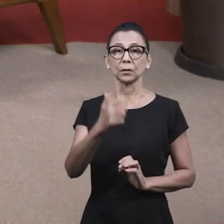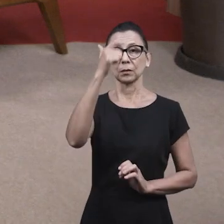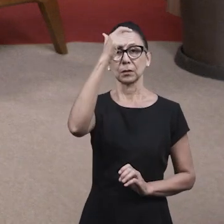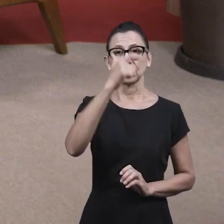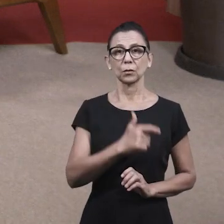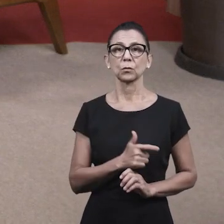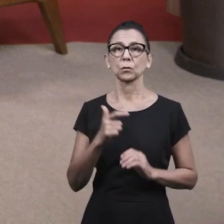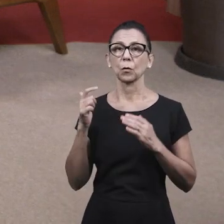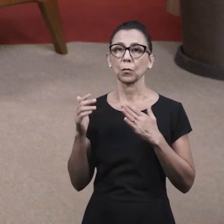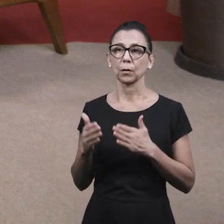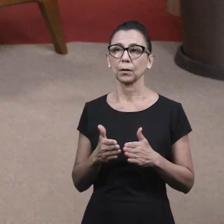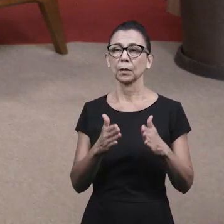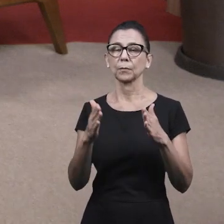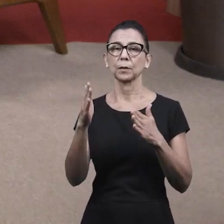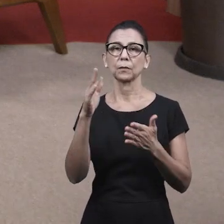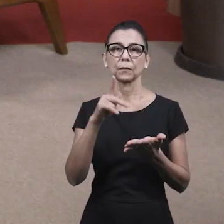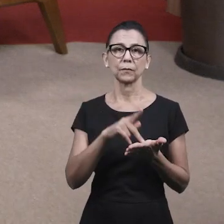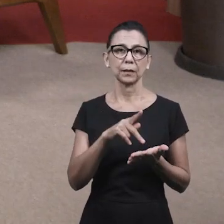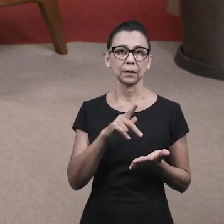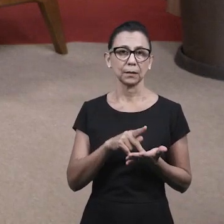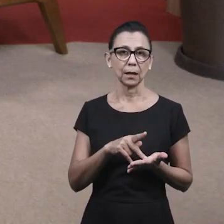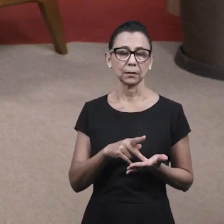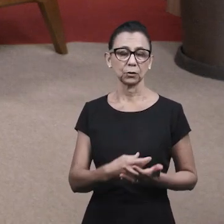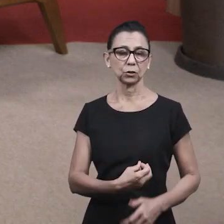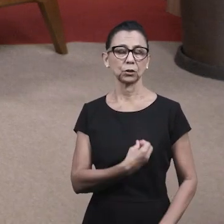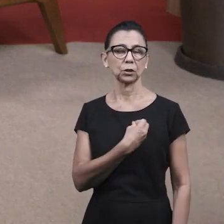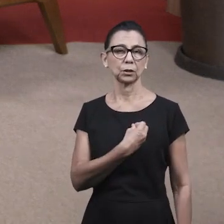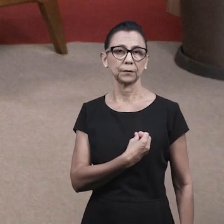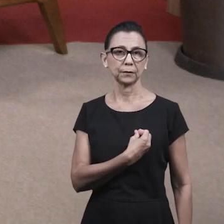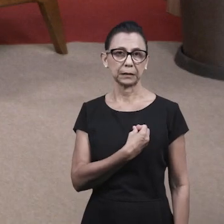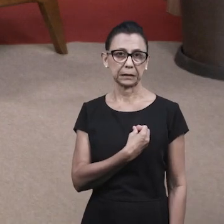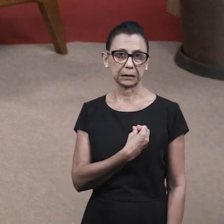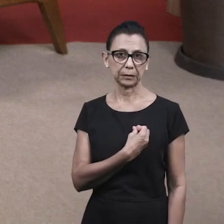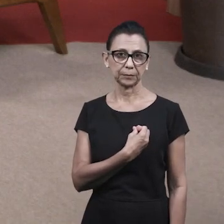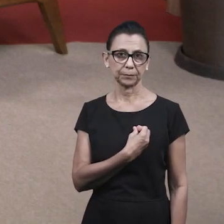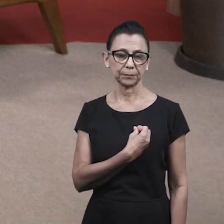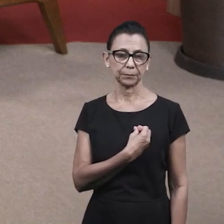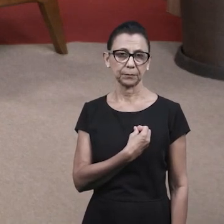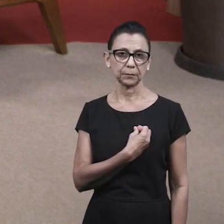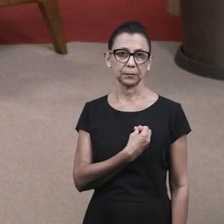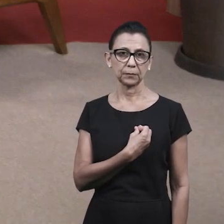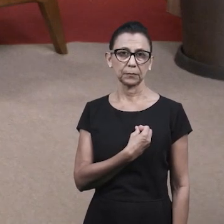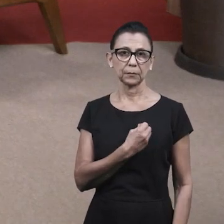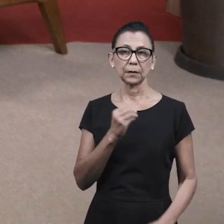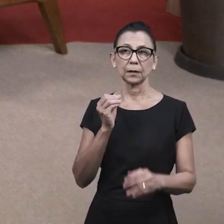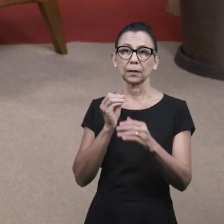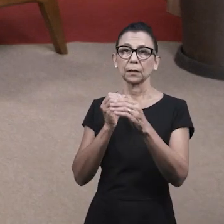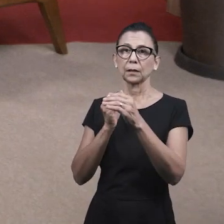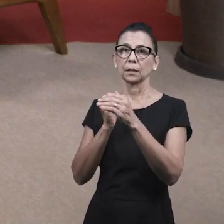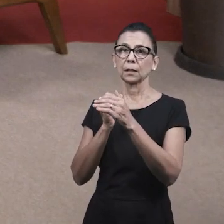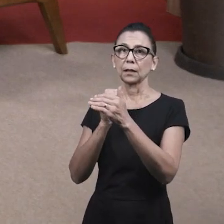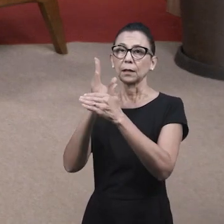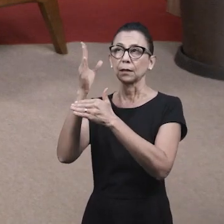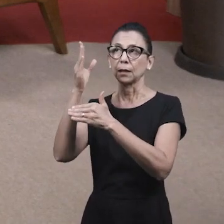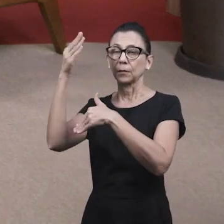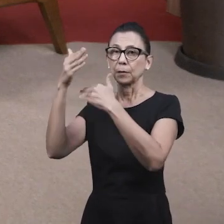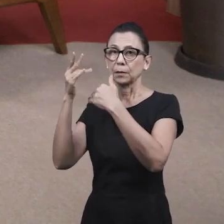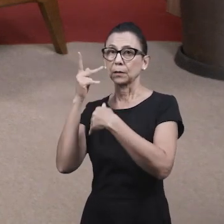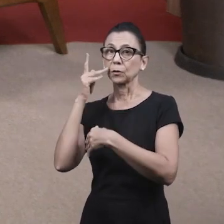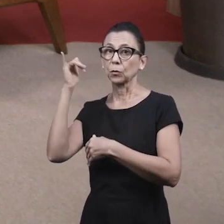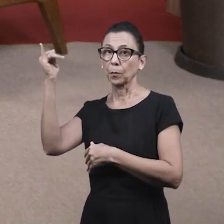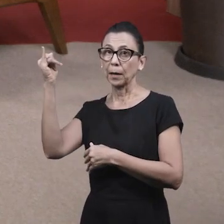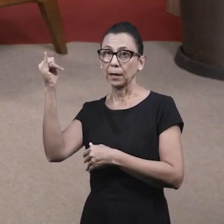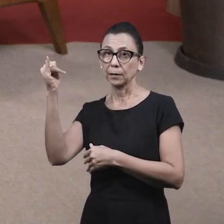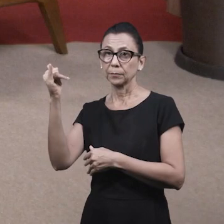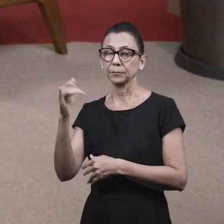chemin, la vérité et la vie. Et personne va au Père sinon par Jésus. C'est pour cela